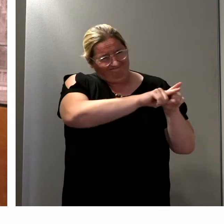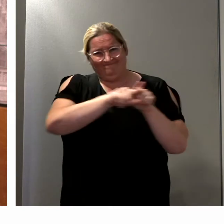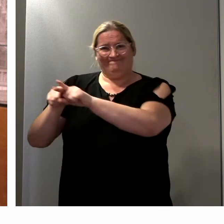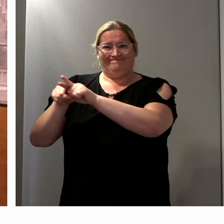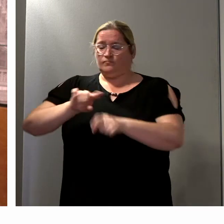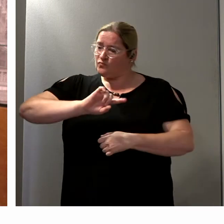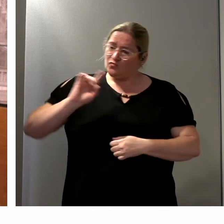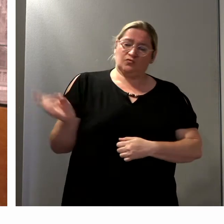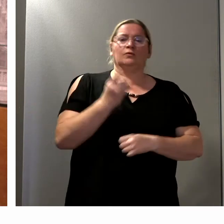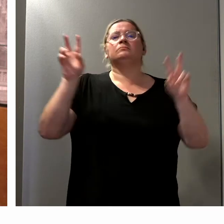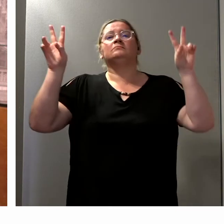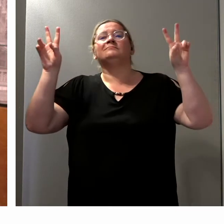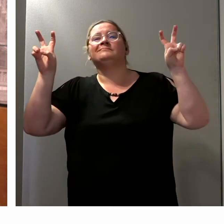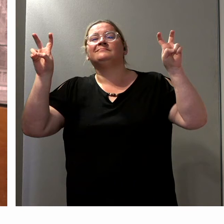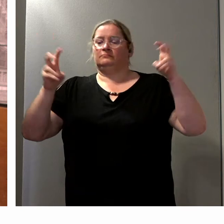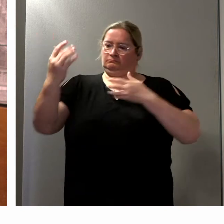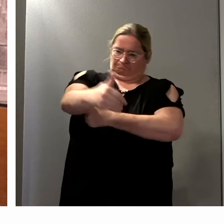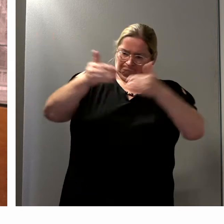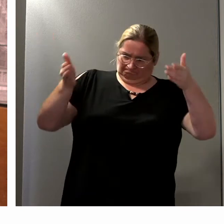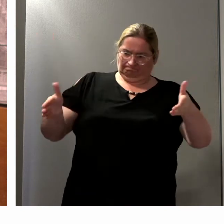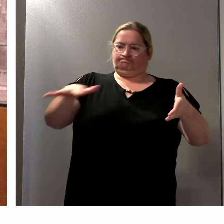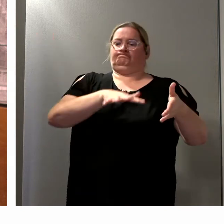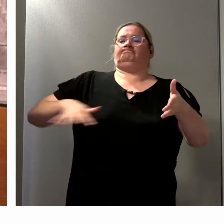au sein de l'ensemble de ce qu'on appelle notre écosystème,